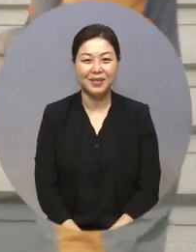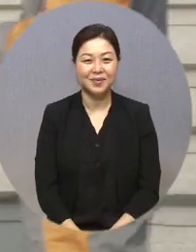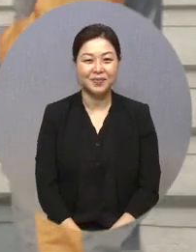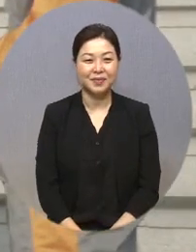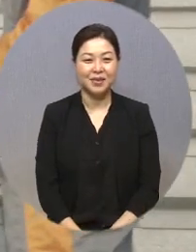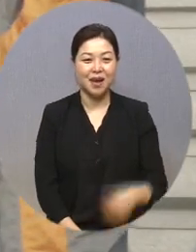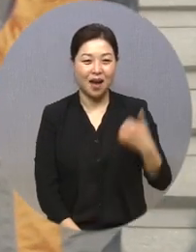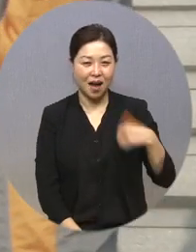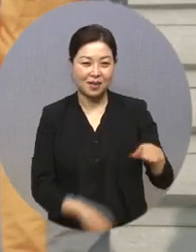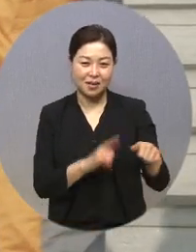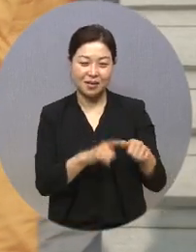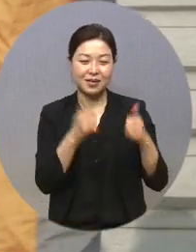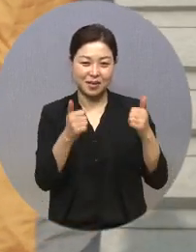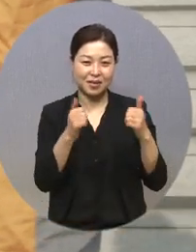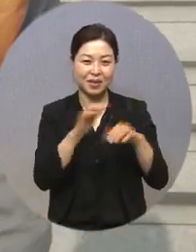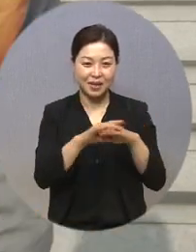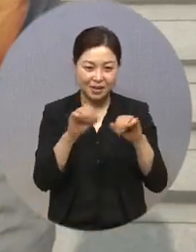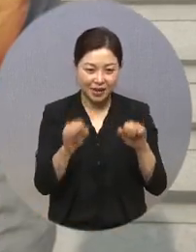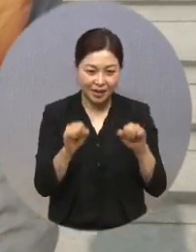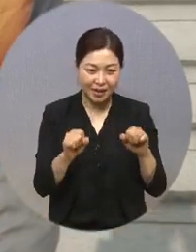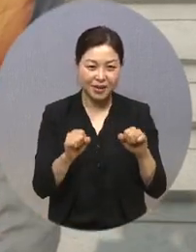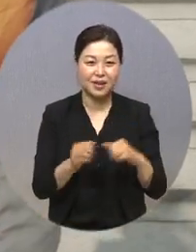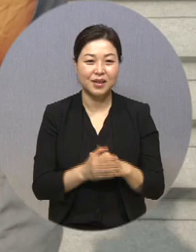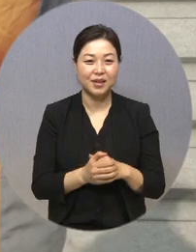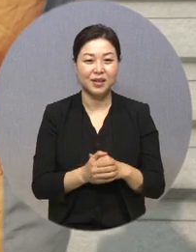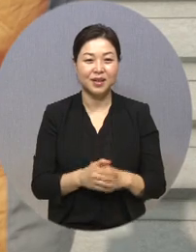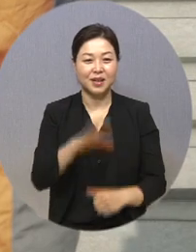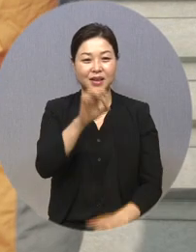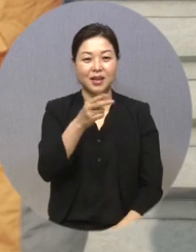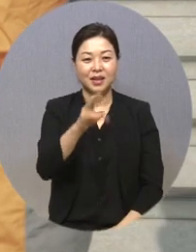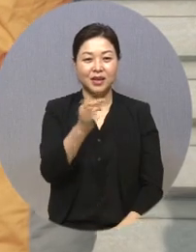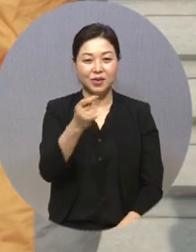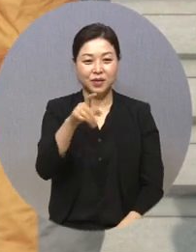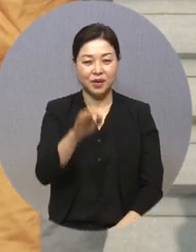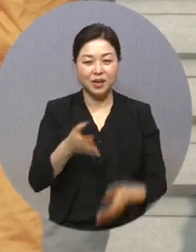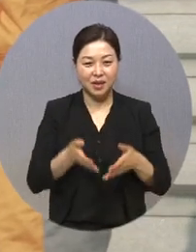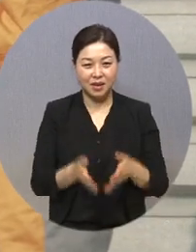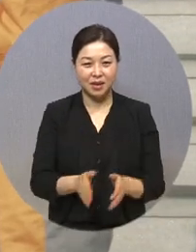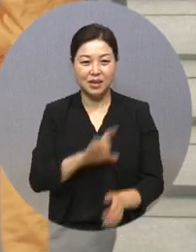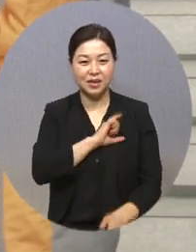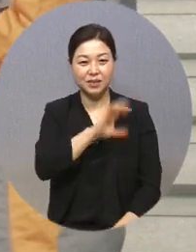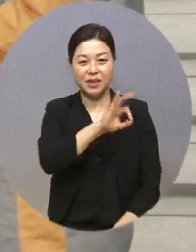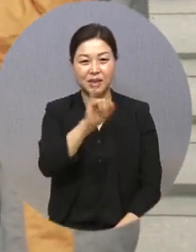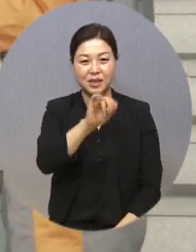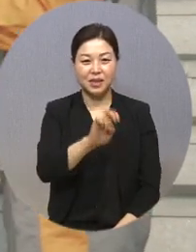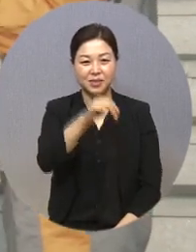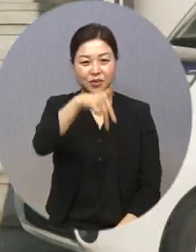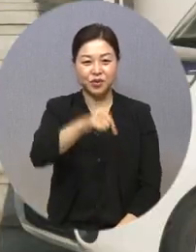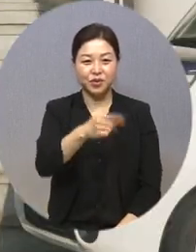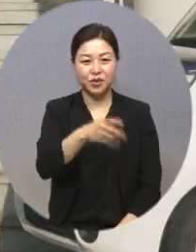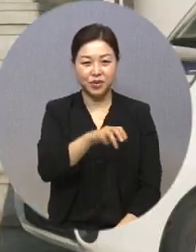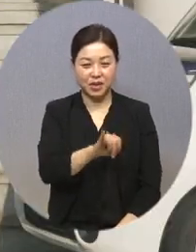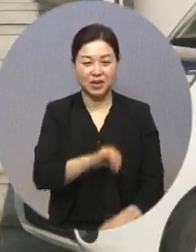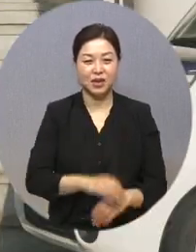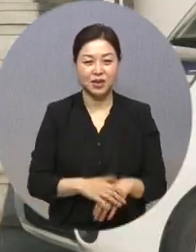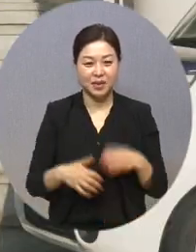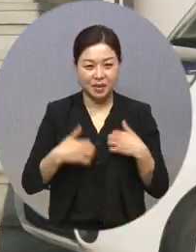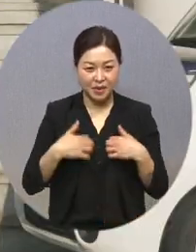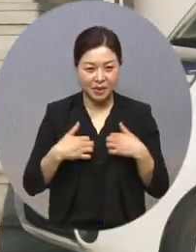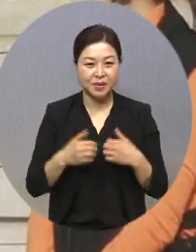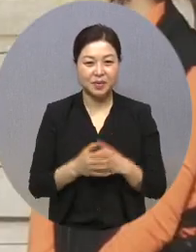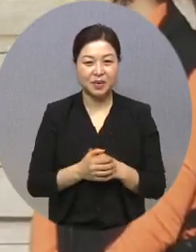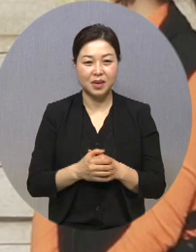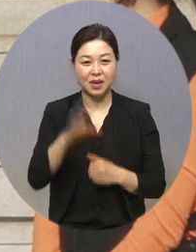아들이 최고네요. 안녕하세요. 영광 대생 임재리입니다. 반갑습니다. 영광